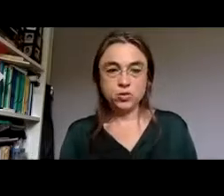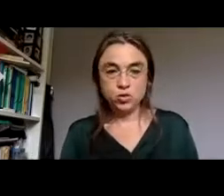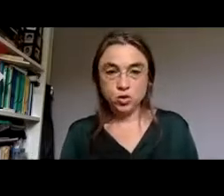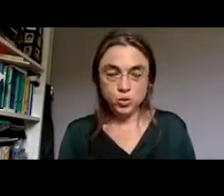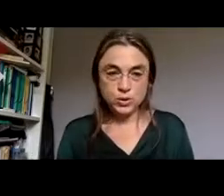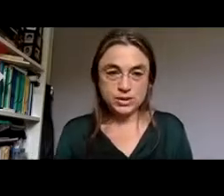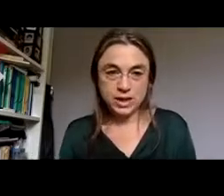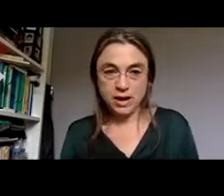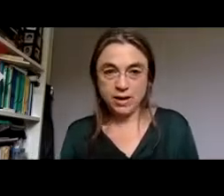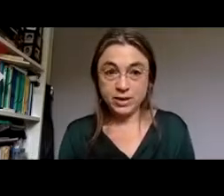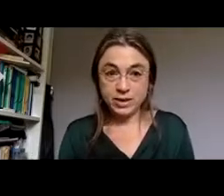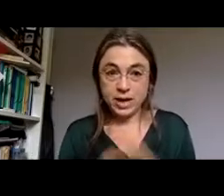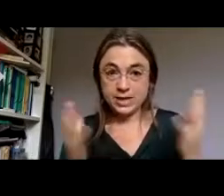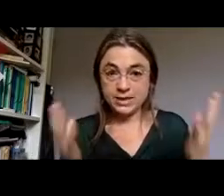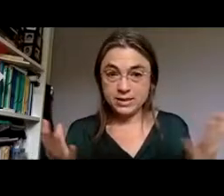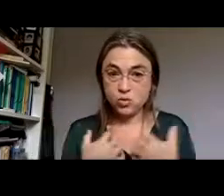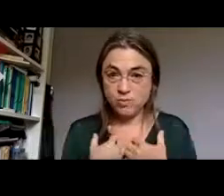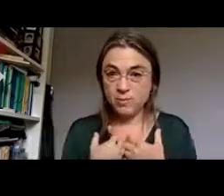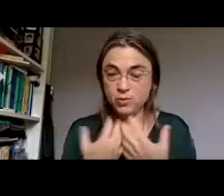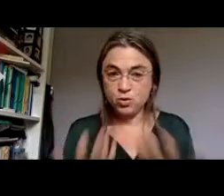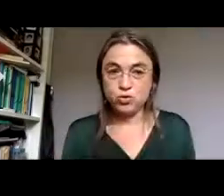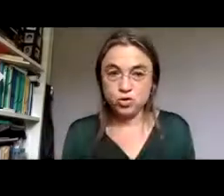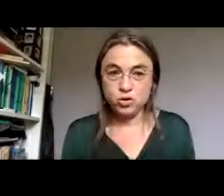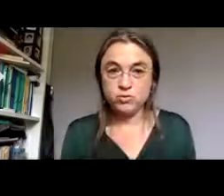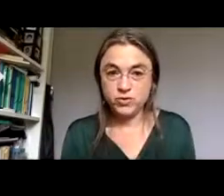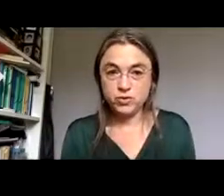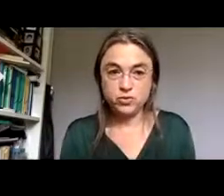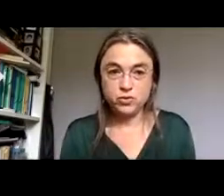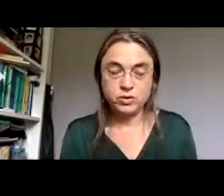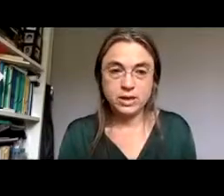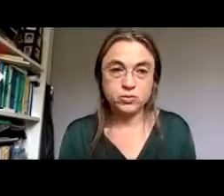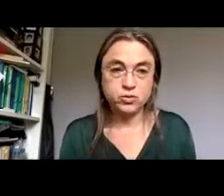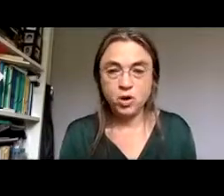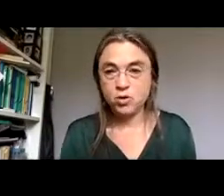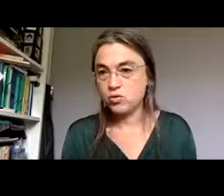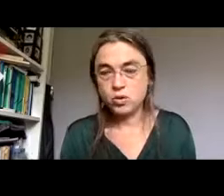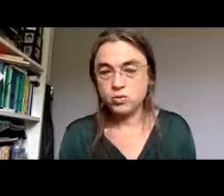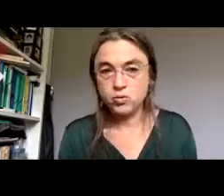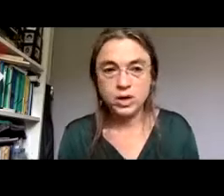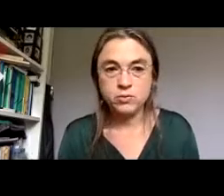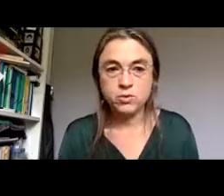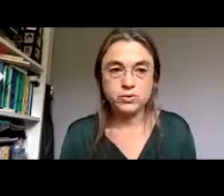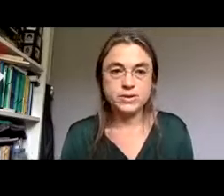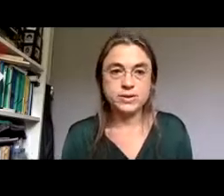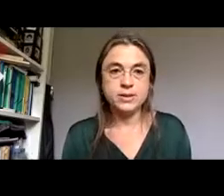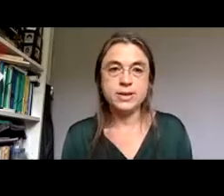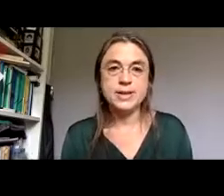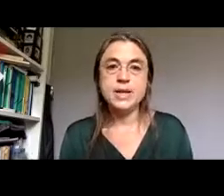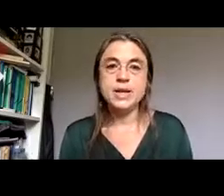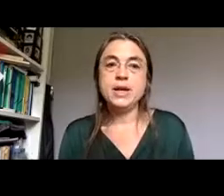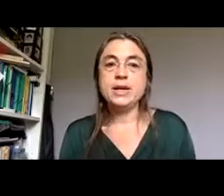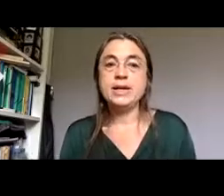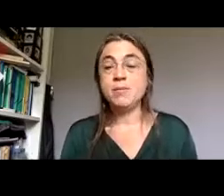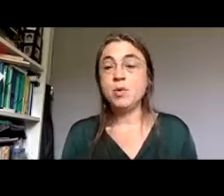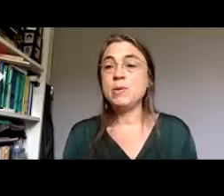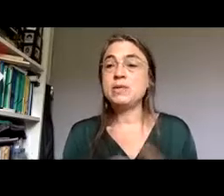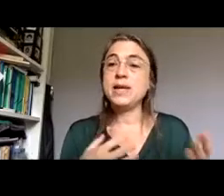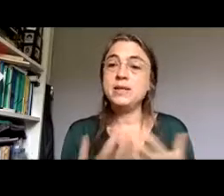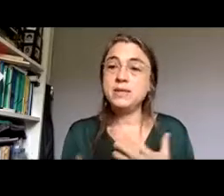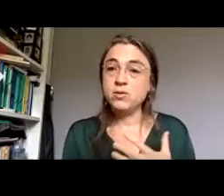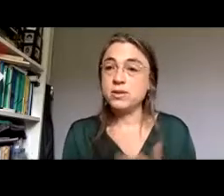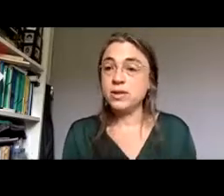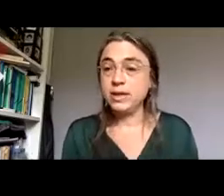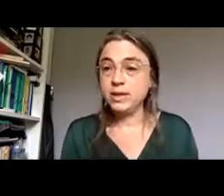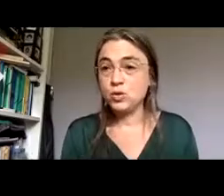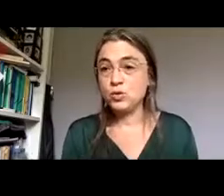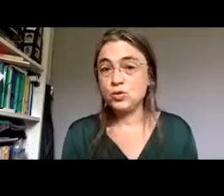des enjeux aussi à veiller à rester soi-même dans le champ de vision de son interlocuteur, qu'on soit en oral ou en langue des signes. Également, penser la